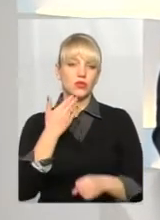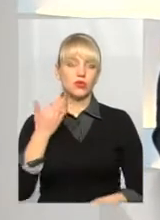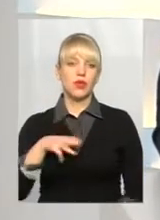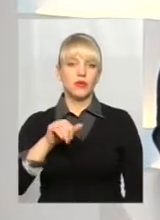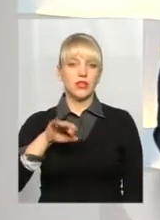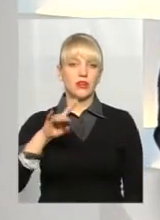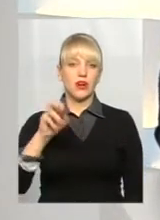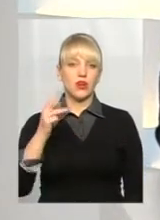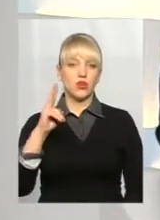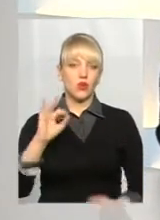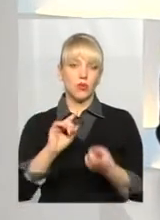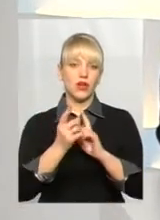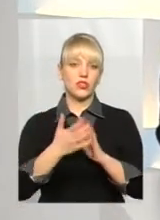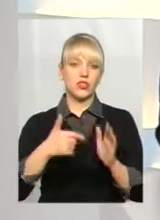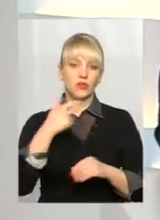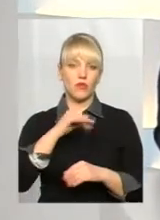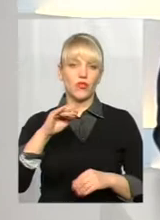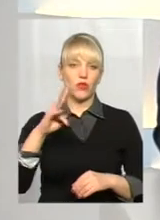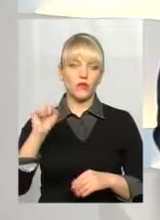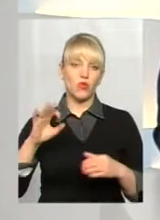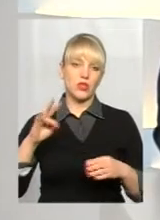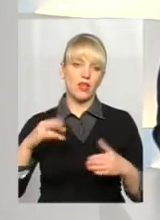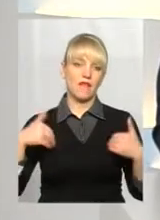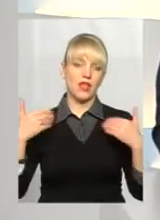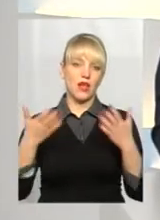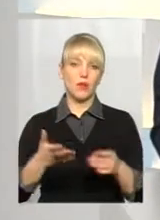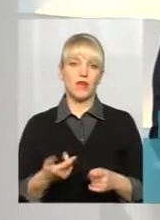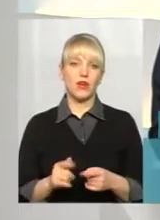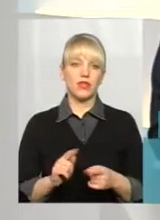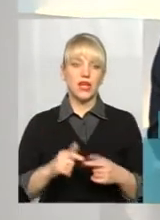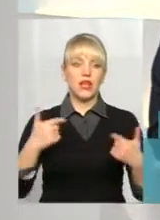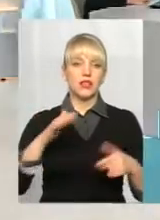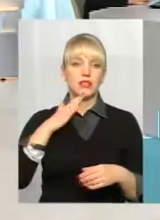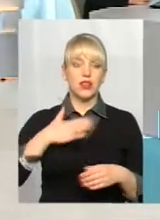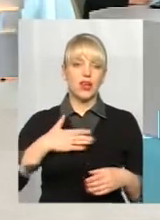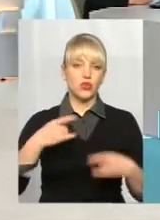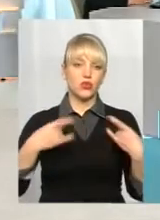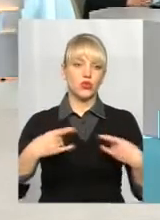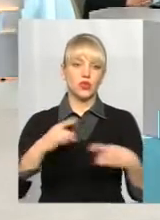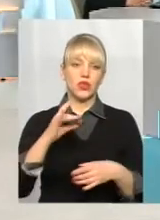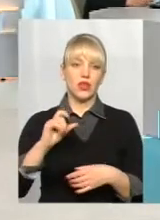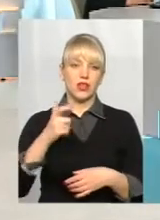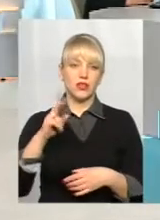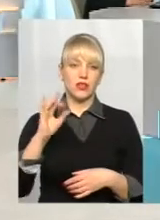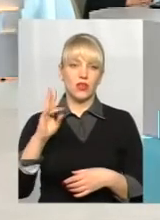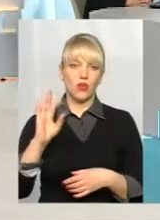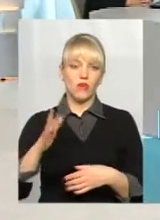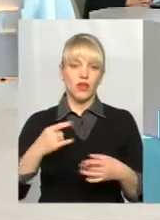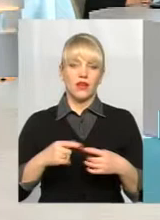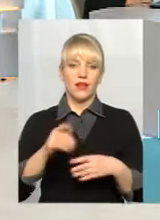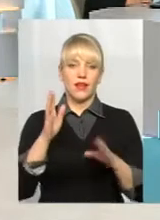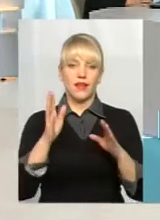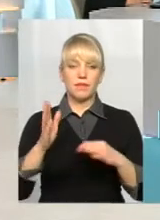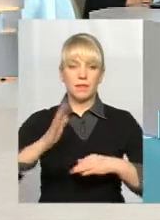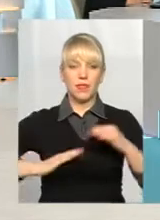Мітрашко, переклад на мову жестів Оксана Фіновська. Вітаю. Гість нашої студії сьогодні Юрій Резніков, еколог, член Хмельницького